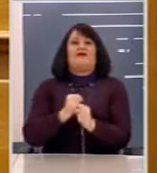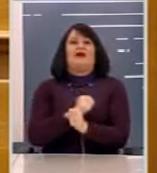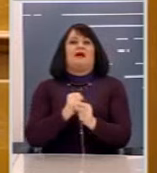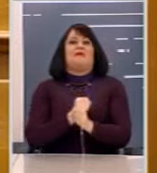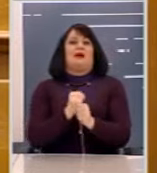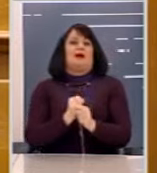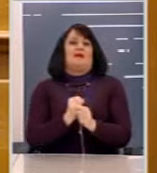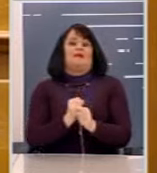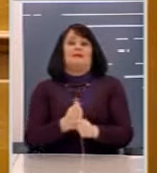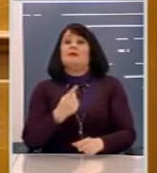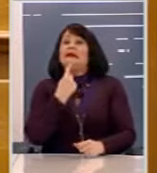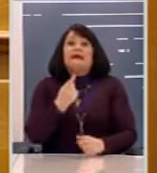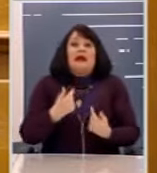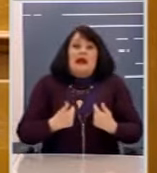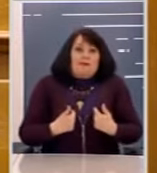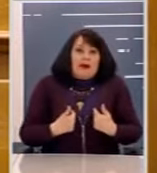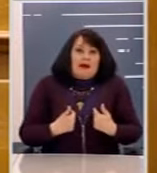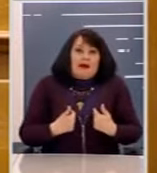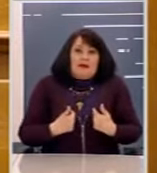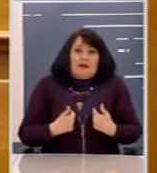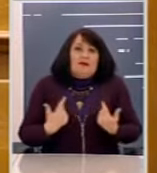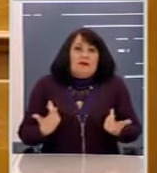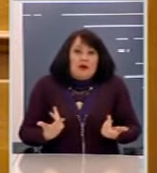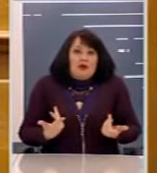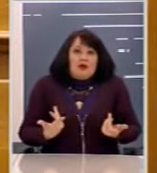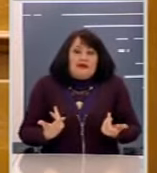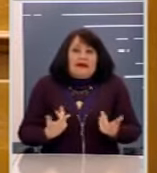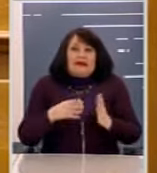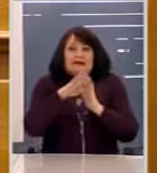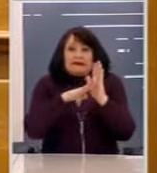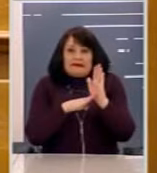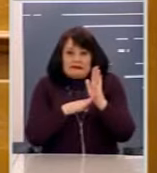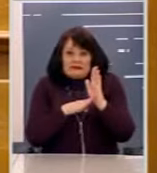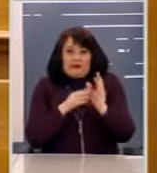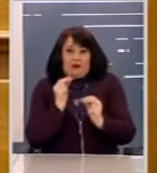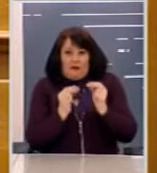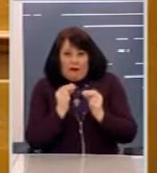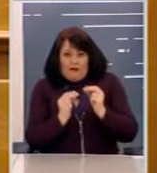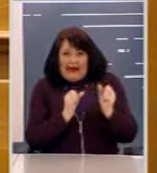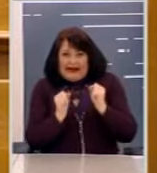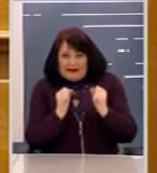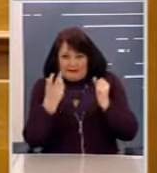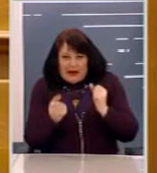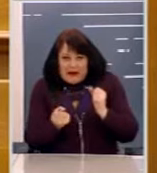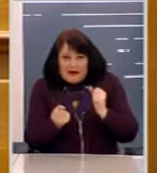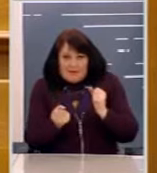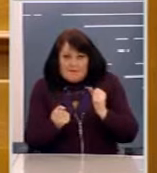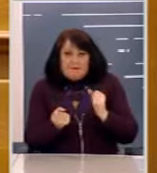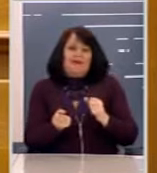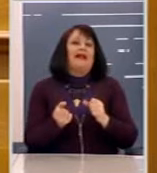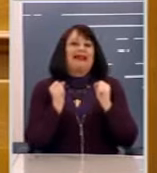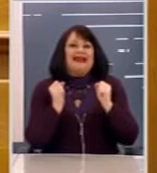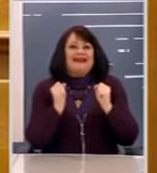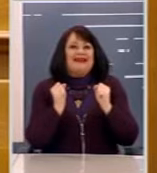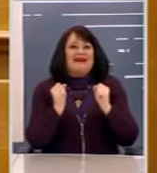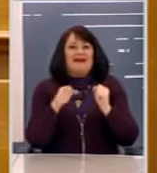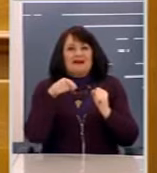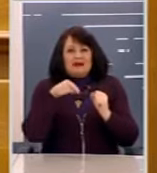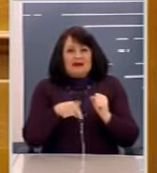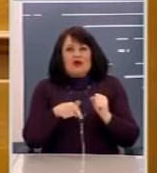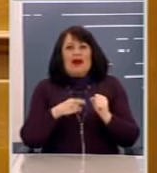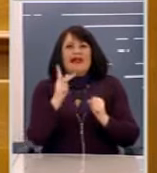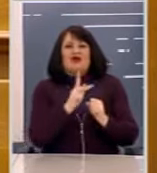Εμείς έχουμε πει ότι στην κρίση των συστημάτων υγείας, ιδιαίτερα στη φάση της φτωχοποίησης των